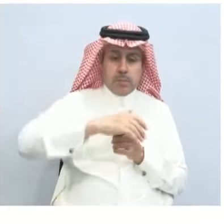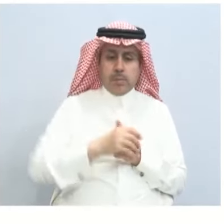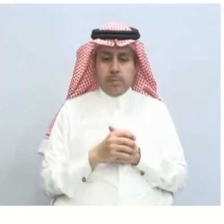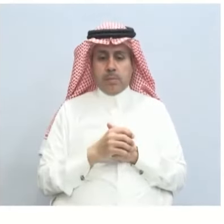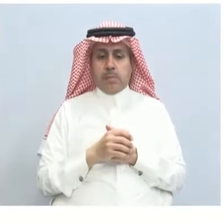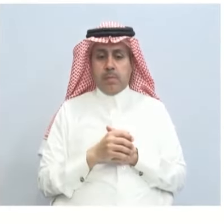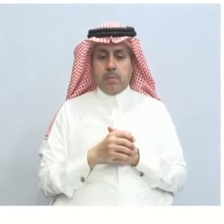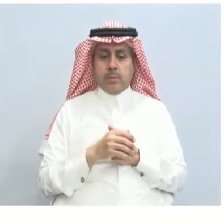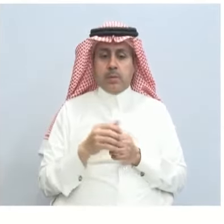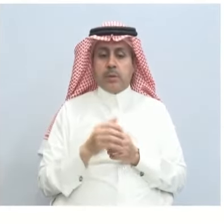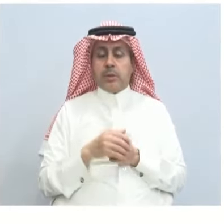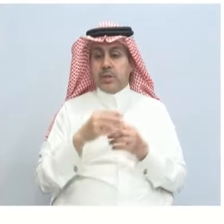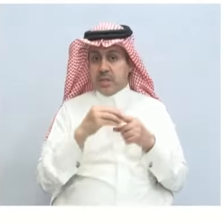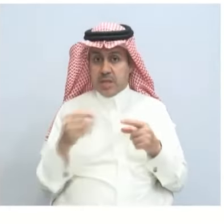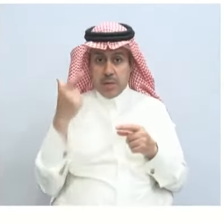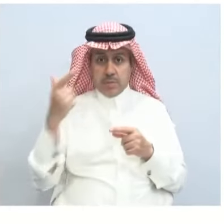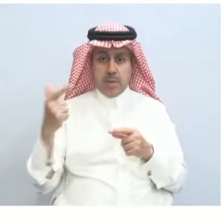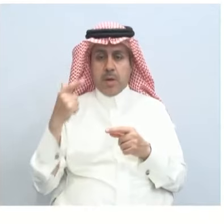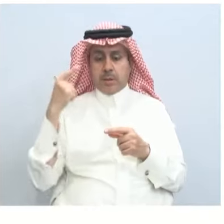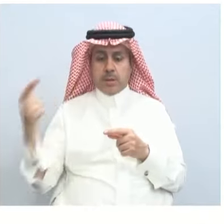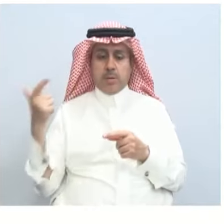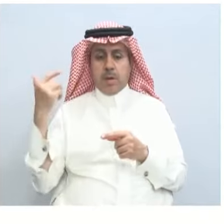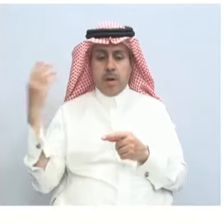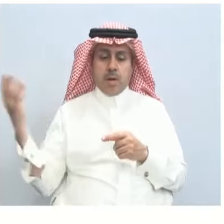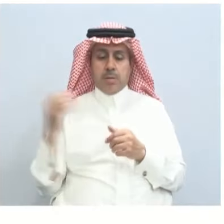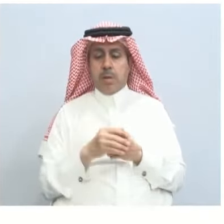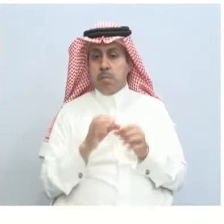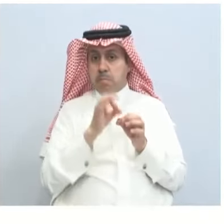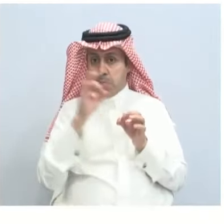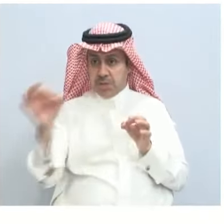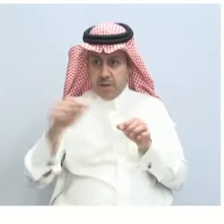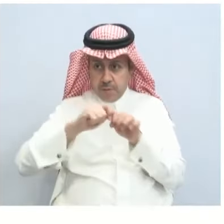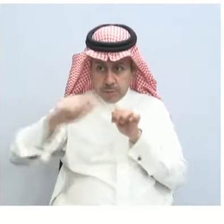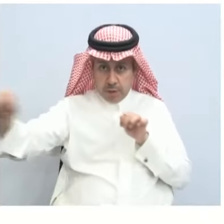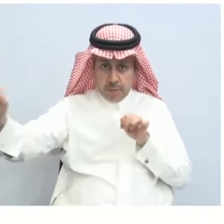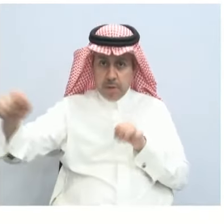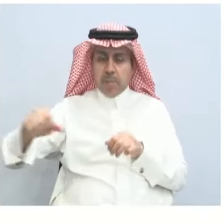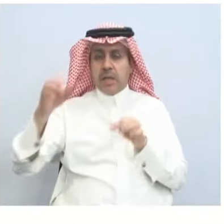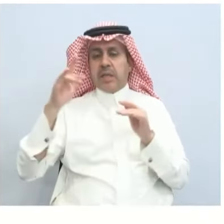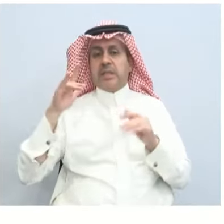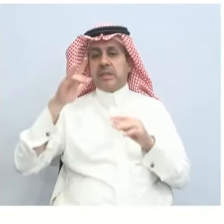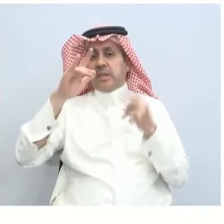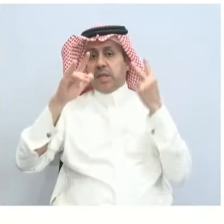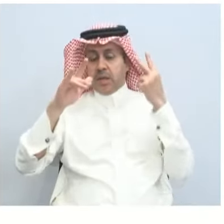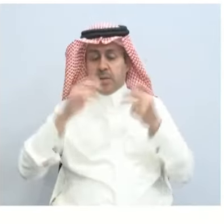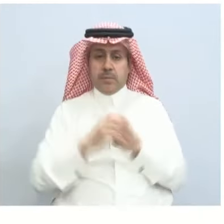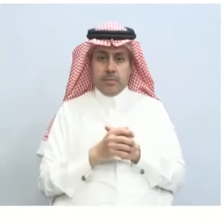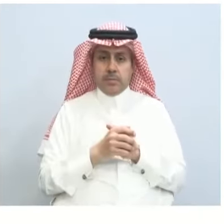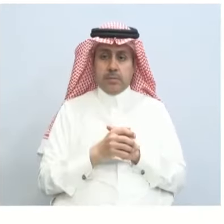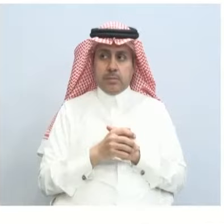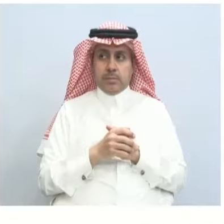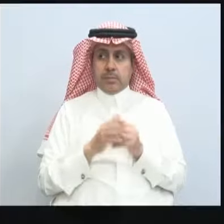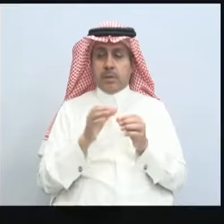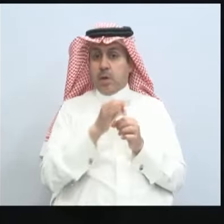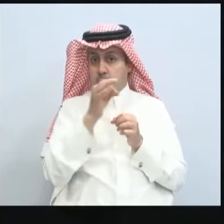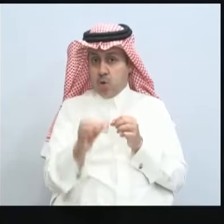وس ورب يمثل موقع طائره اخرى اوجد المسافه بين الطائرتين طبعا لو افترضنا ان المتجهات هذه عباره عن نقطه